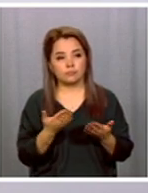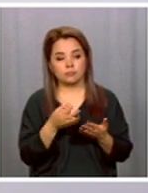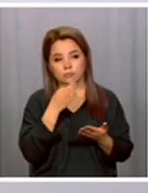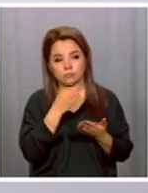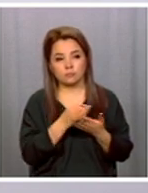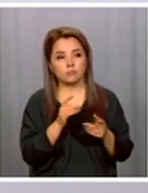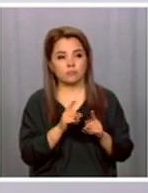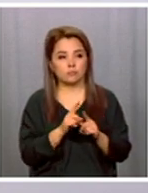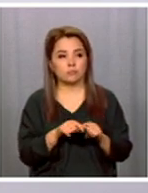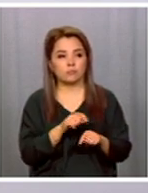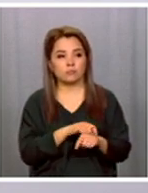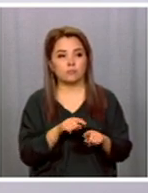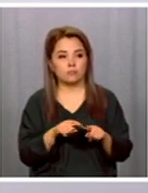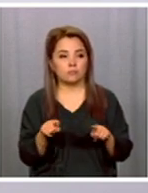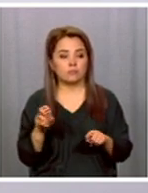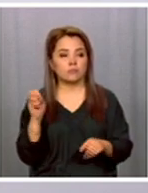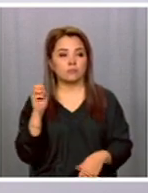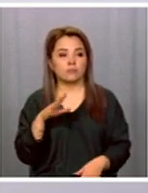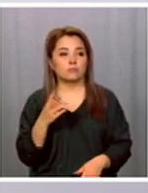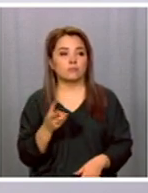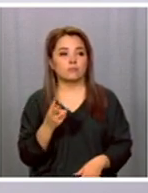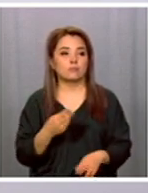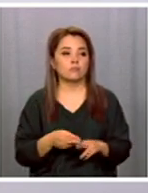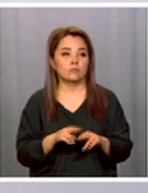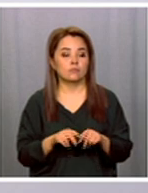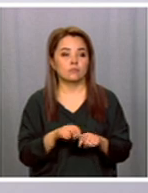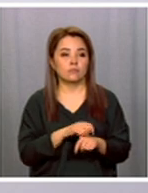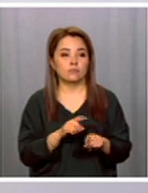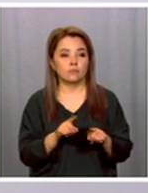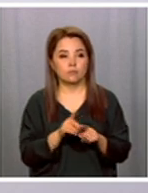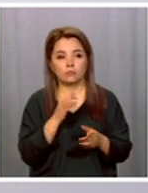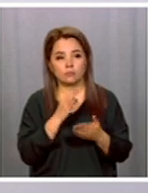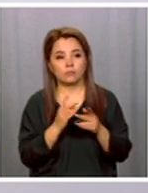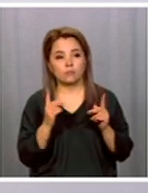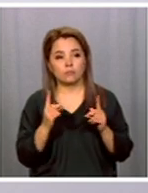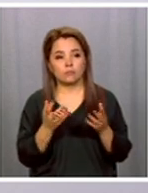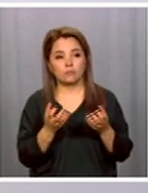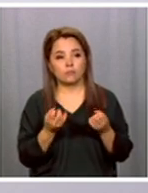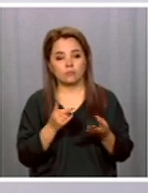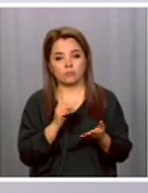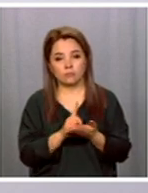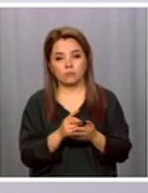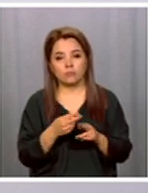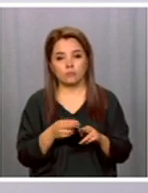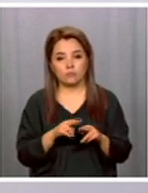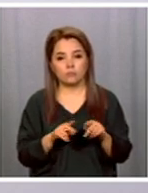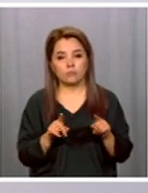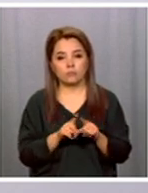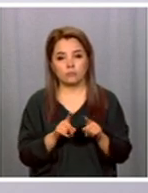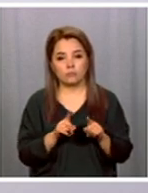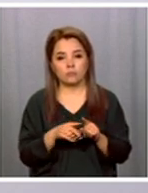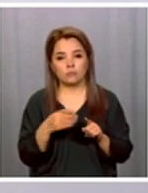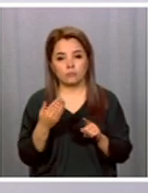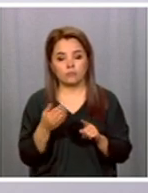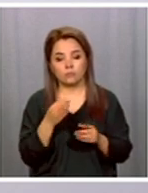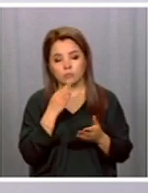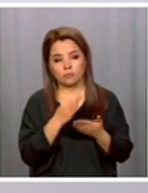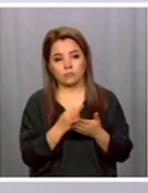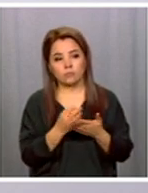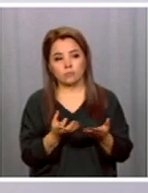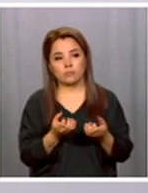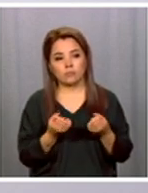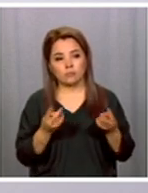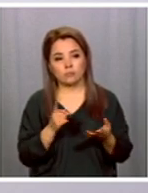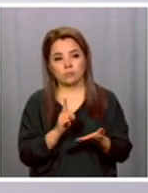қашықтықта бізде майшамы тұр. Осы майшамның біз кескін алуымыз қажет. Онда ой сайнадан кескін алу